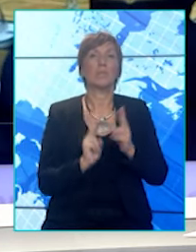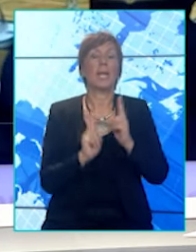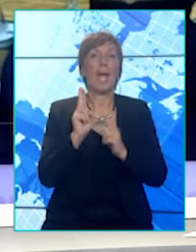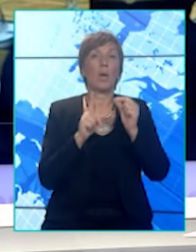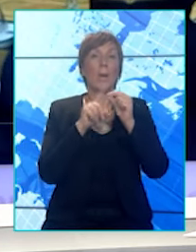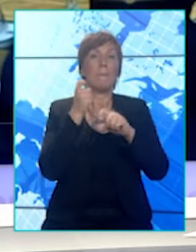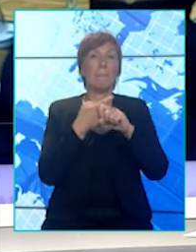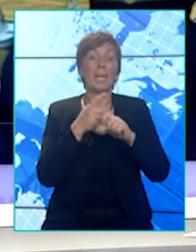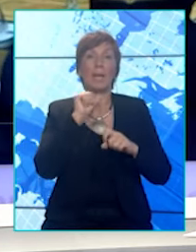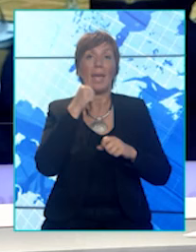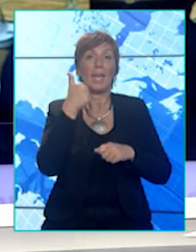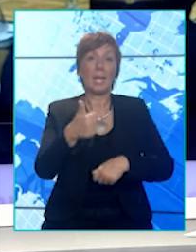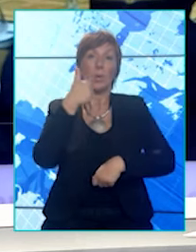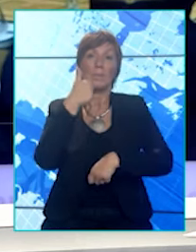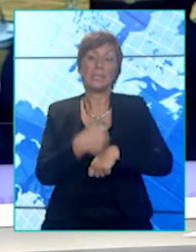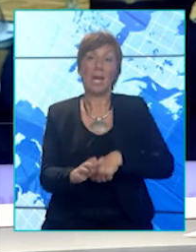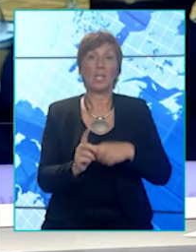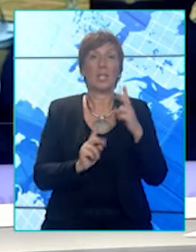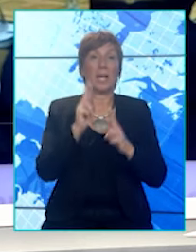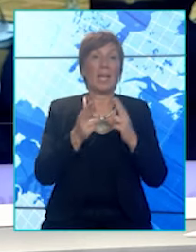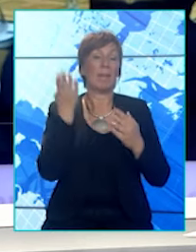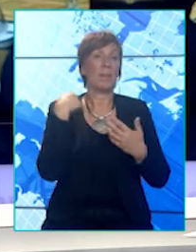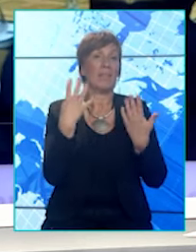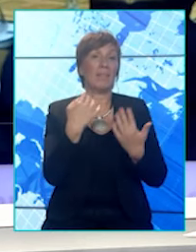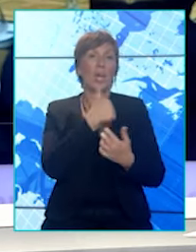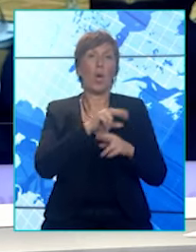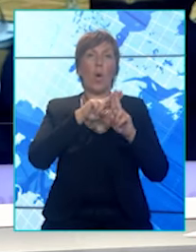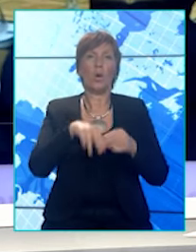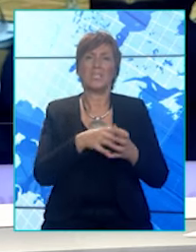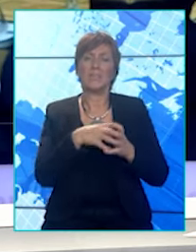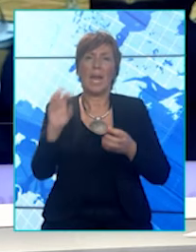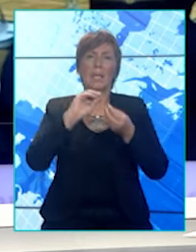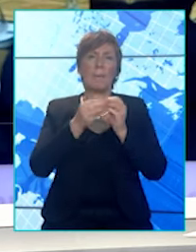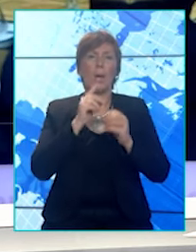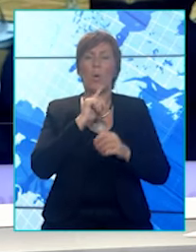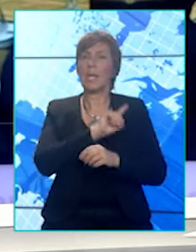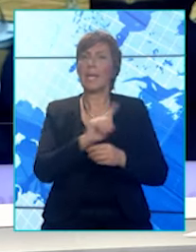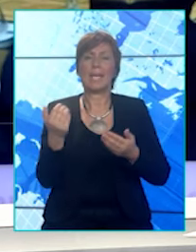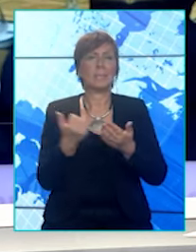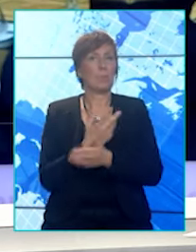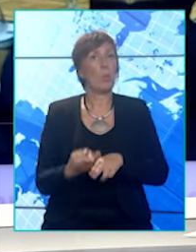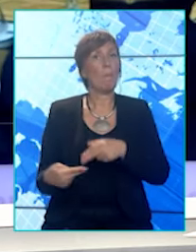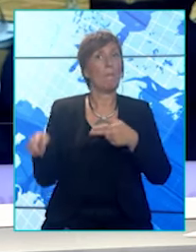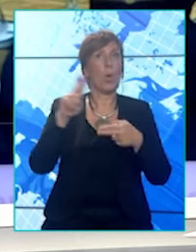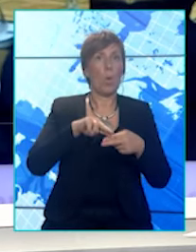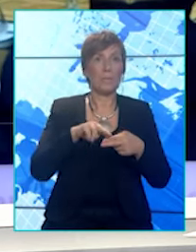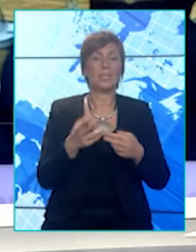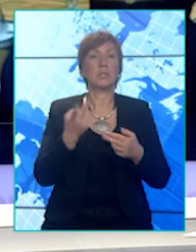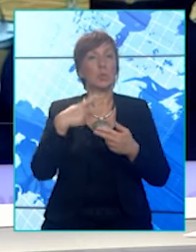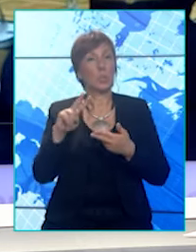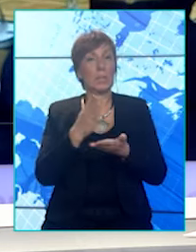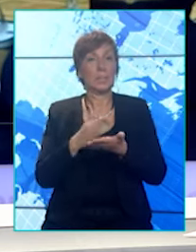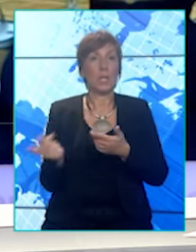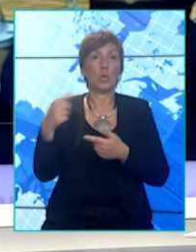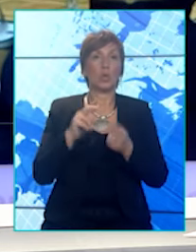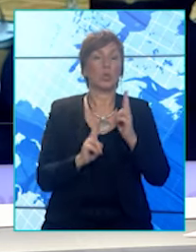reakciju PIK-a, jer je jednom zakašnjela reakcija 90. godina ostavila trajne posljedice koje se ne smiju ponoviti. S druge strane, stižu